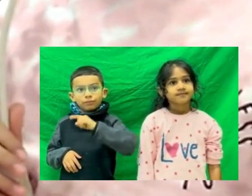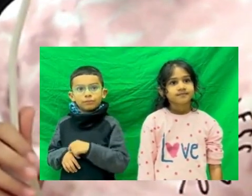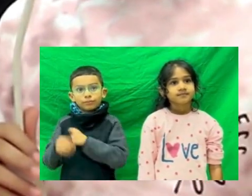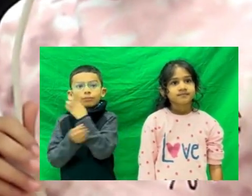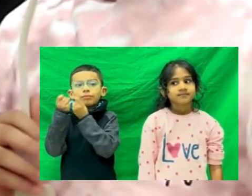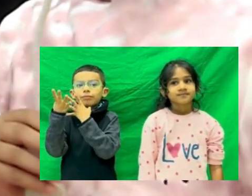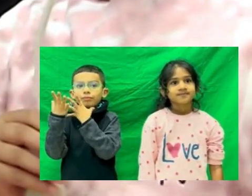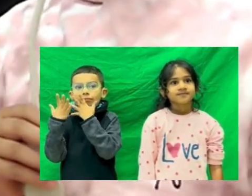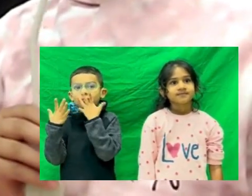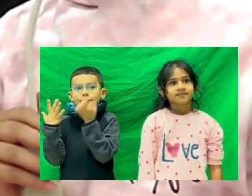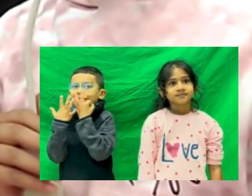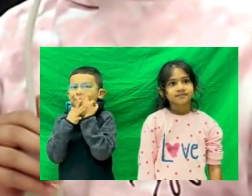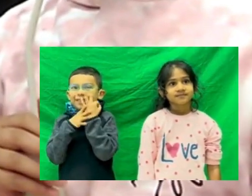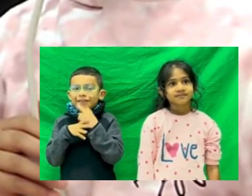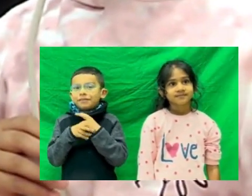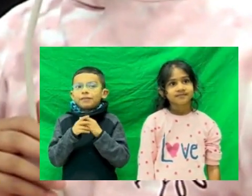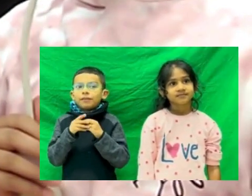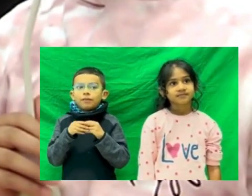zer ekarri diguzu?